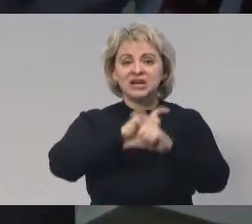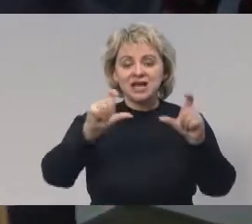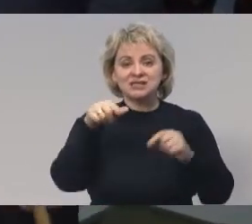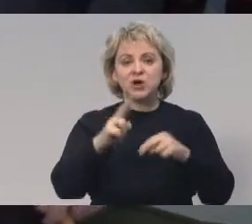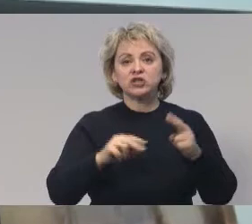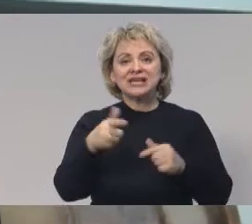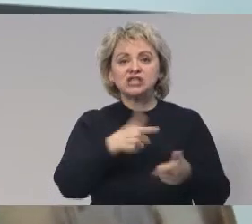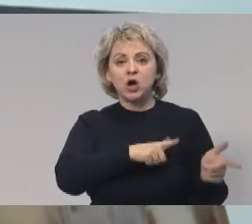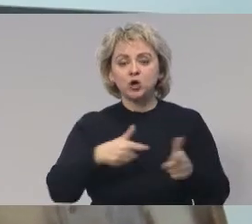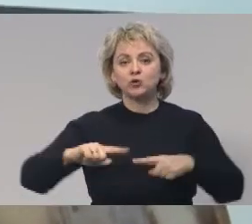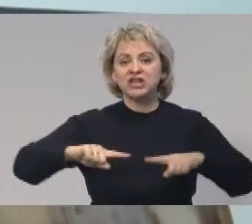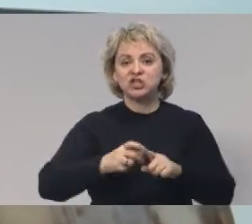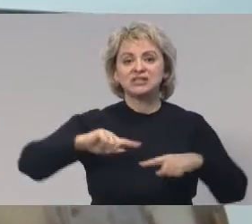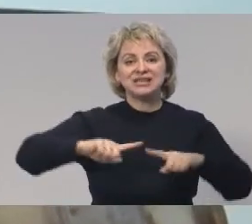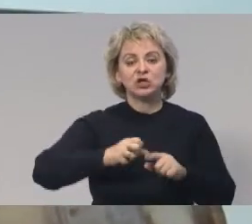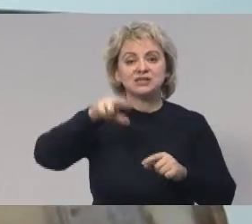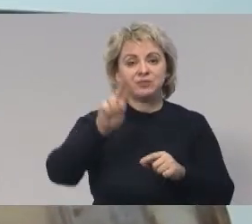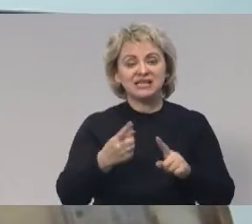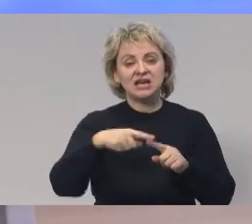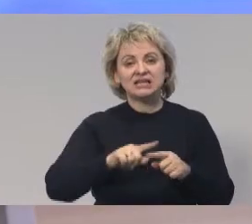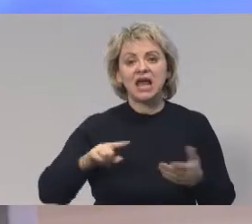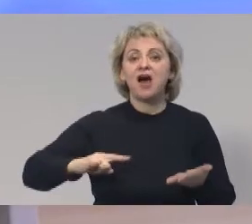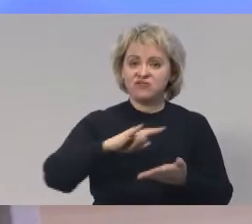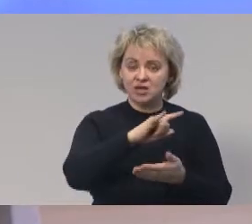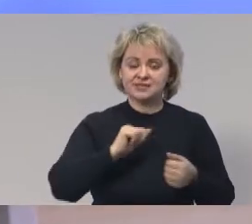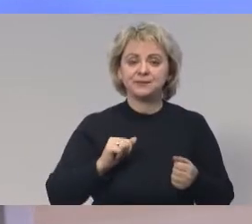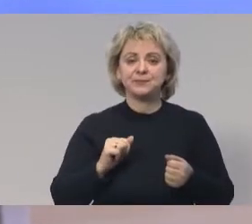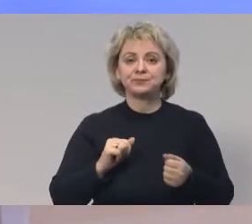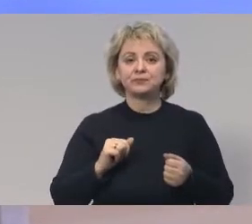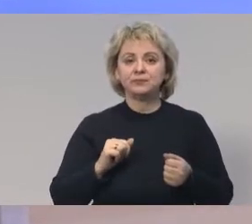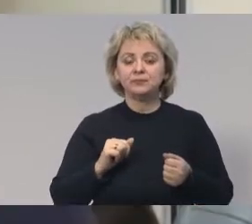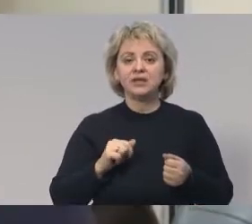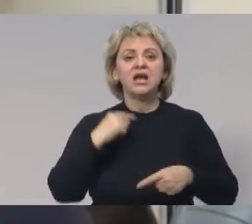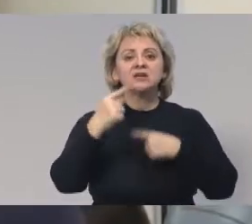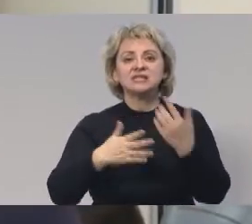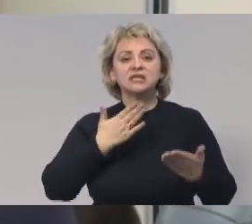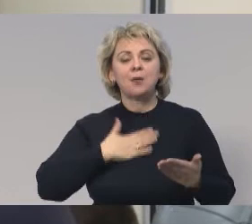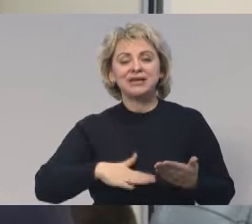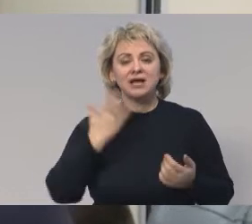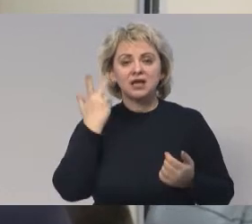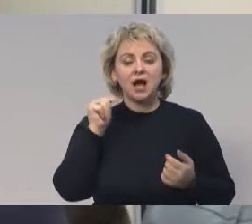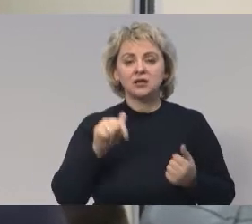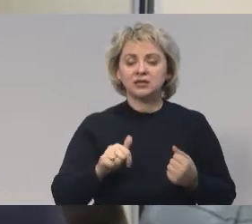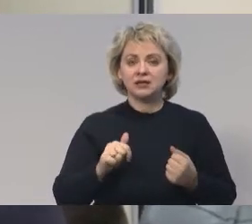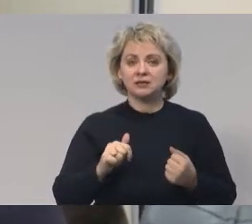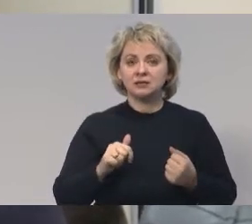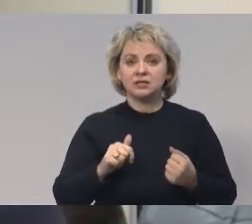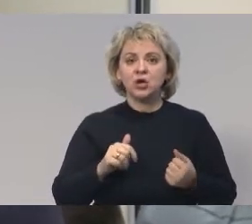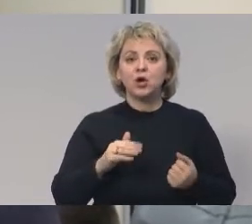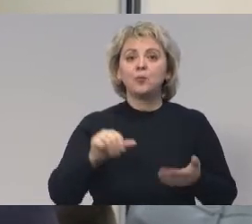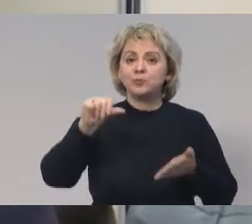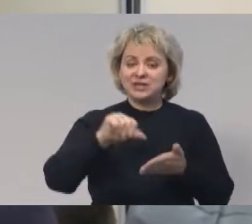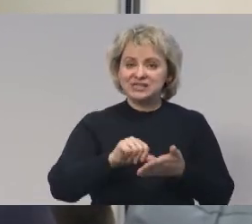готовят инженеров и технических специалистов для гражданской авиации. Всегда приятно, когда